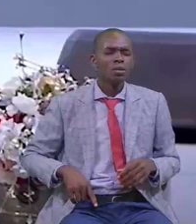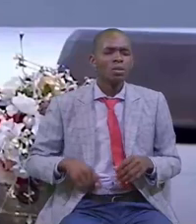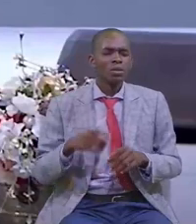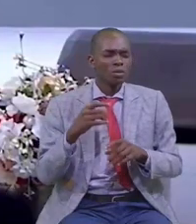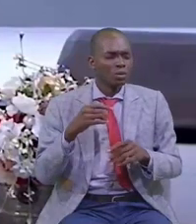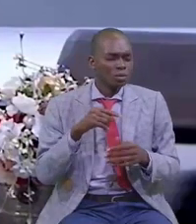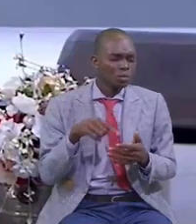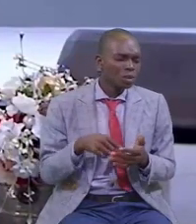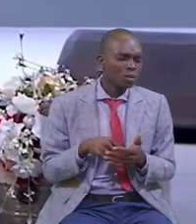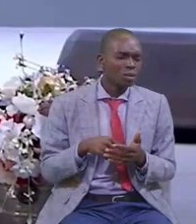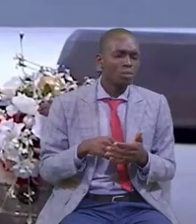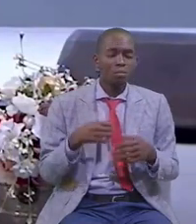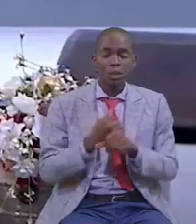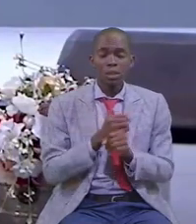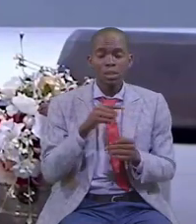Et qu'une grande armée.